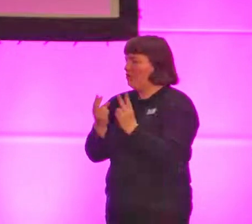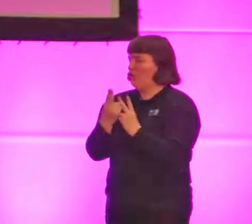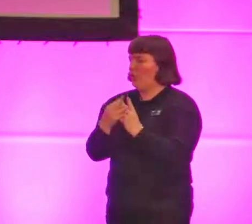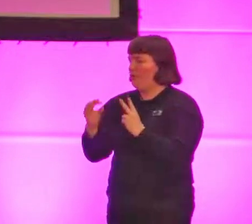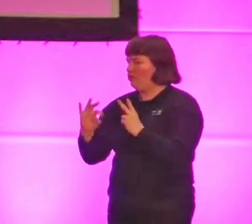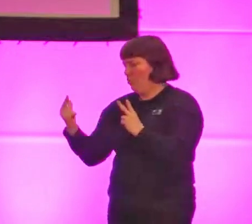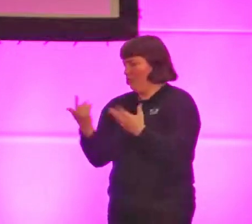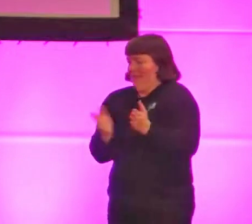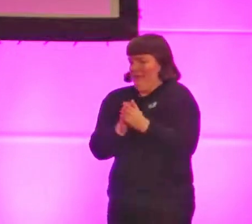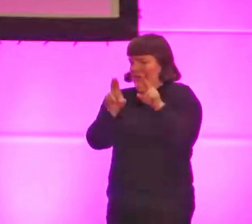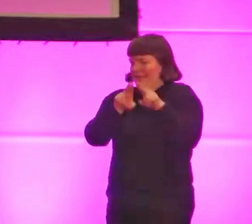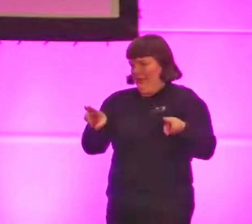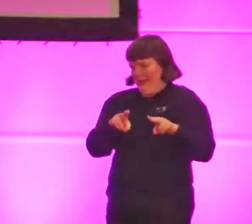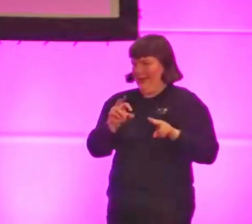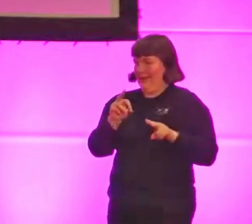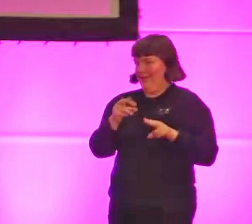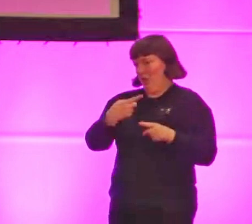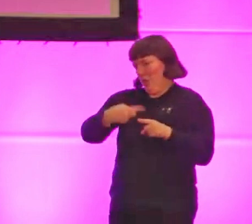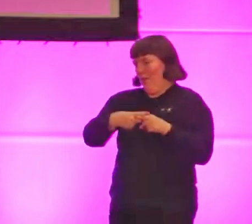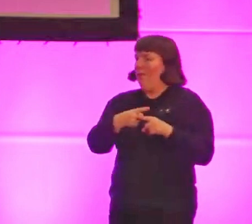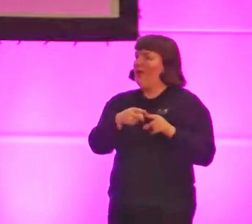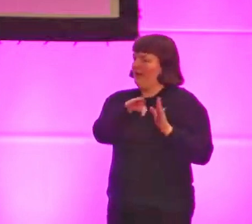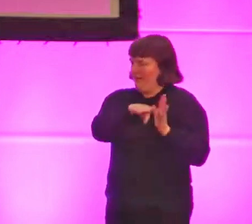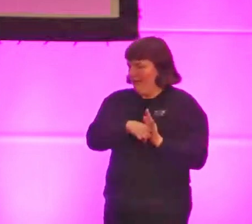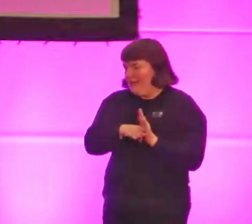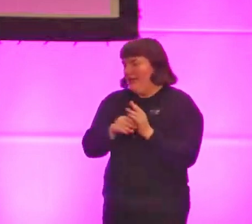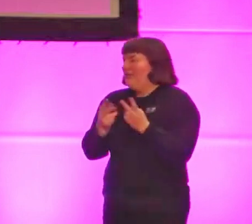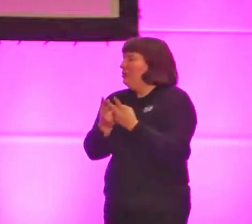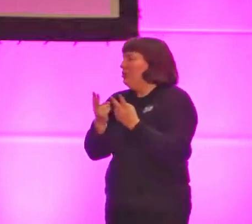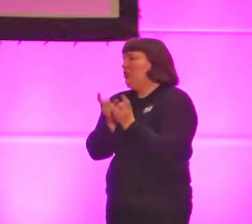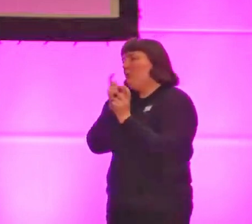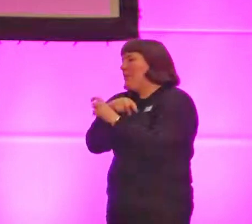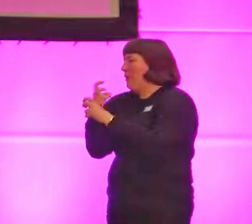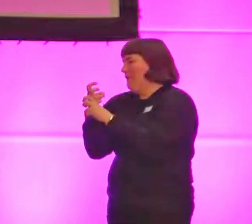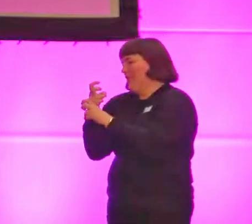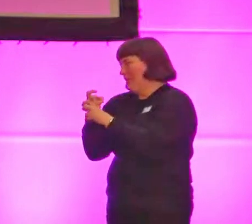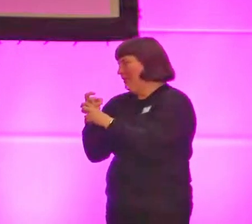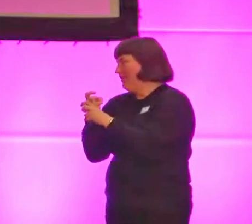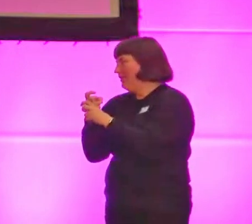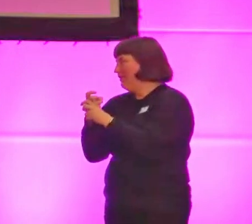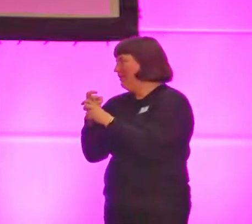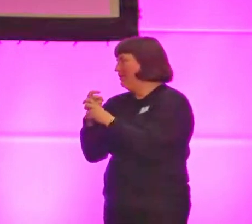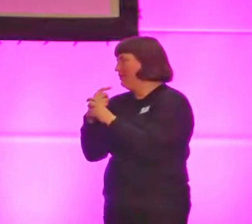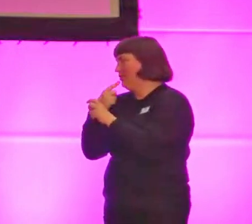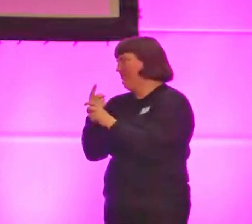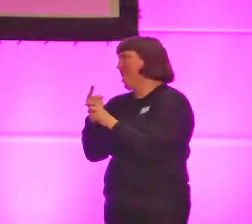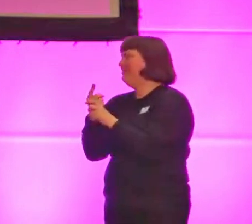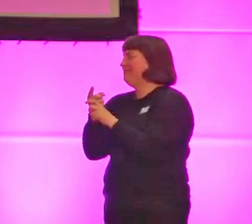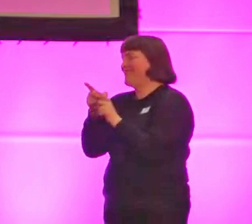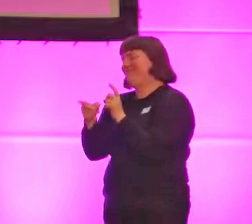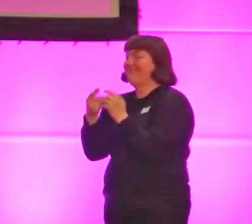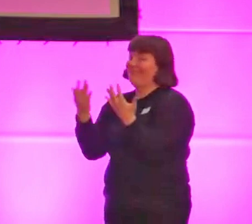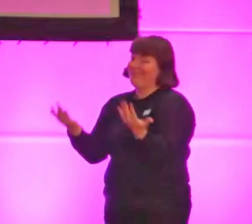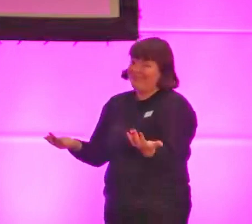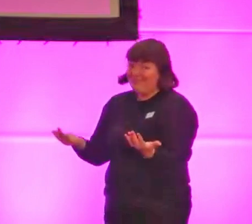den internationella Romstadgan, och att det därför så skulle man inte kunna pröva detta. Och detta är ju